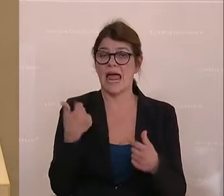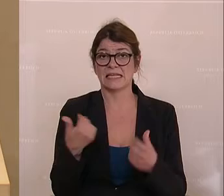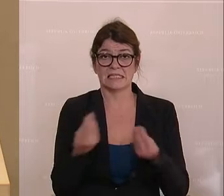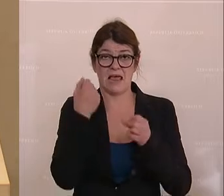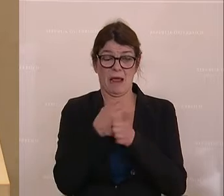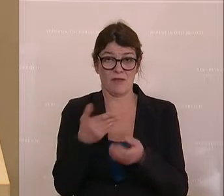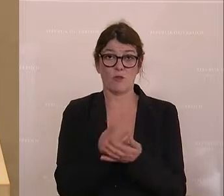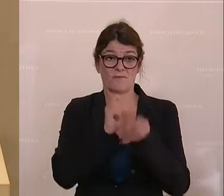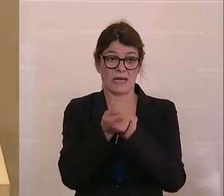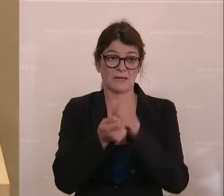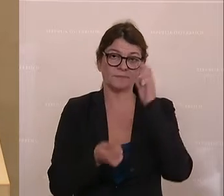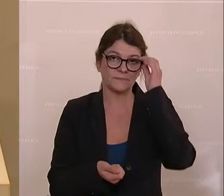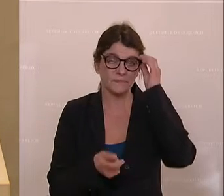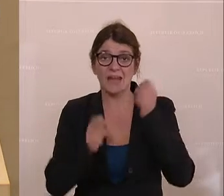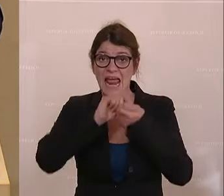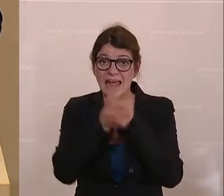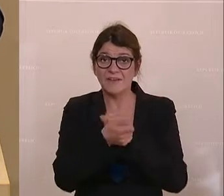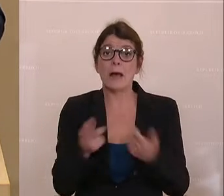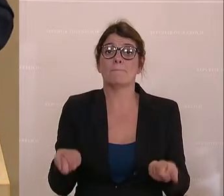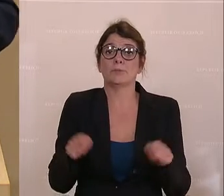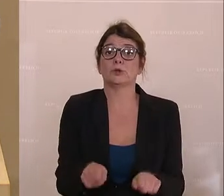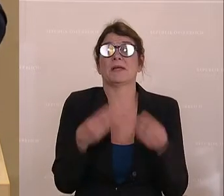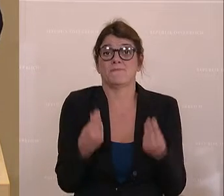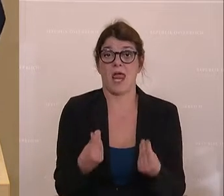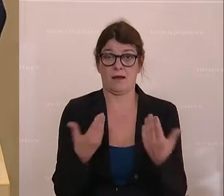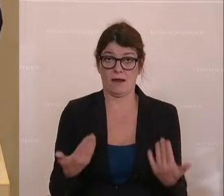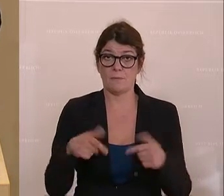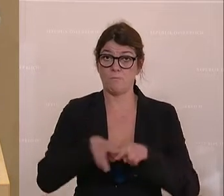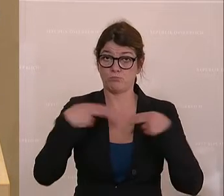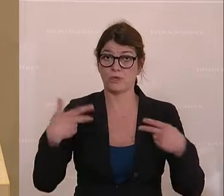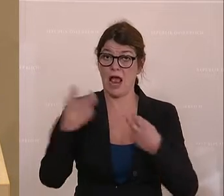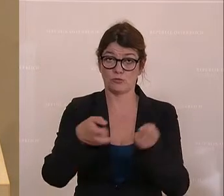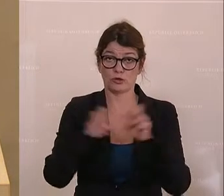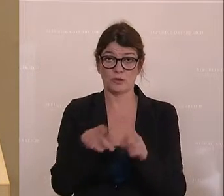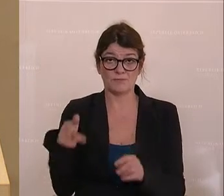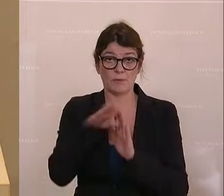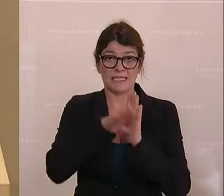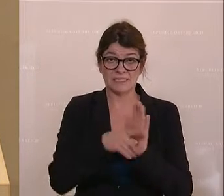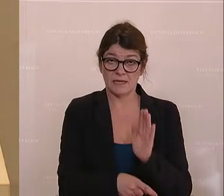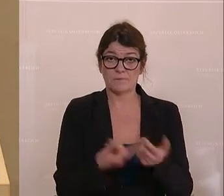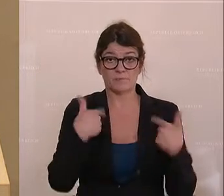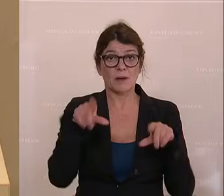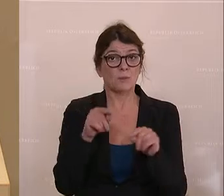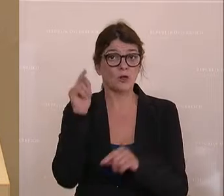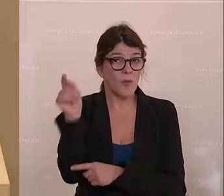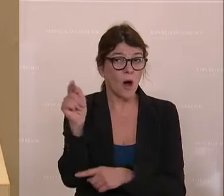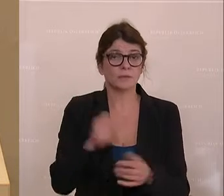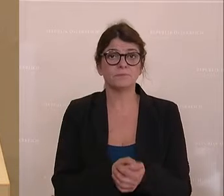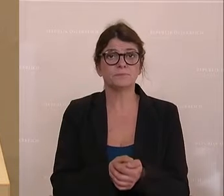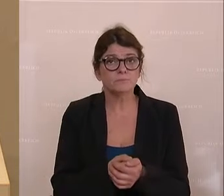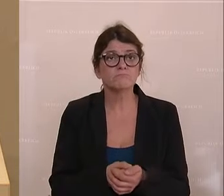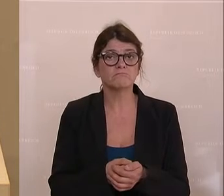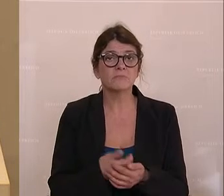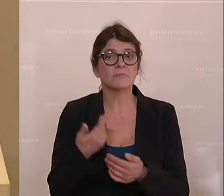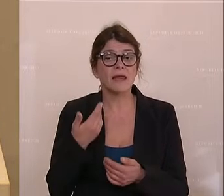in dieser Novelle, die Änderung der Beschluss. Fähigkeit im Bundesausschuss dieses Gesetzes. Das heißt, sie hätten dort nämlich der Mehrheit